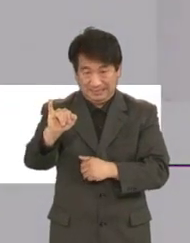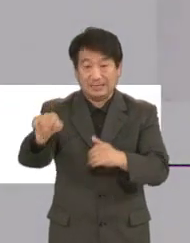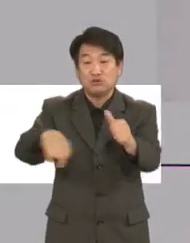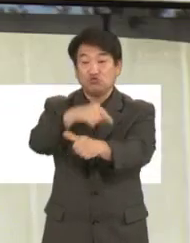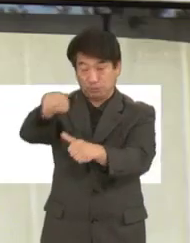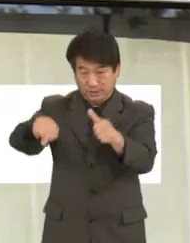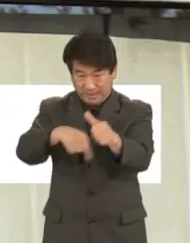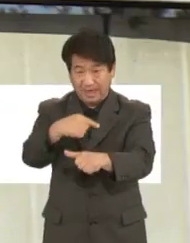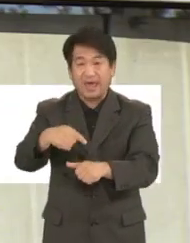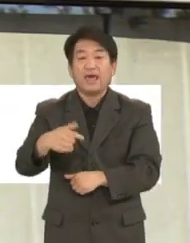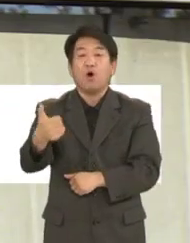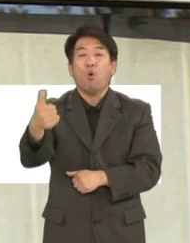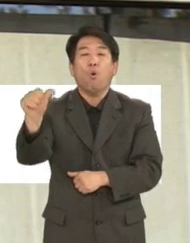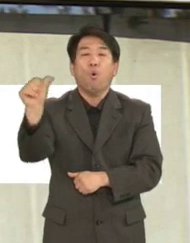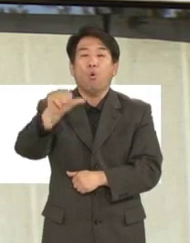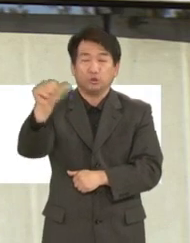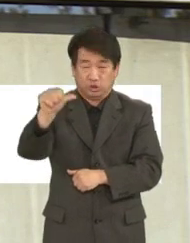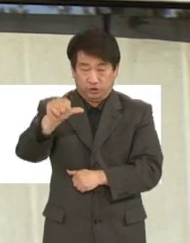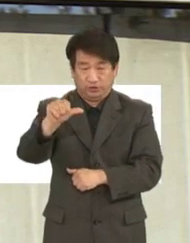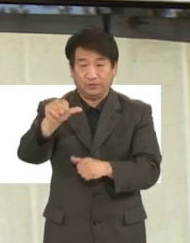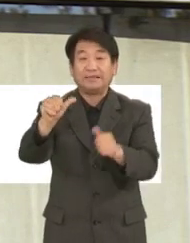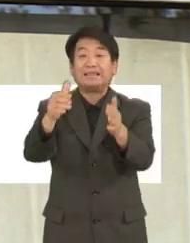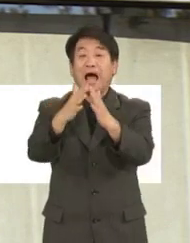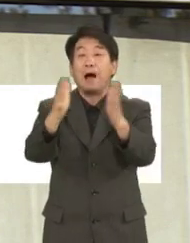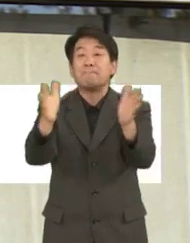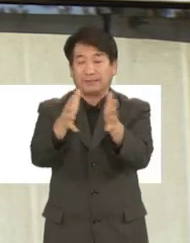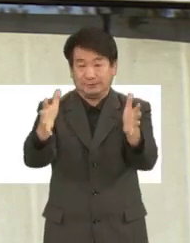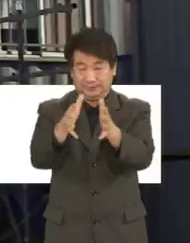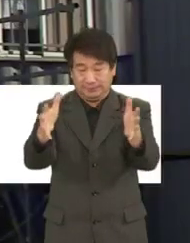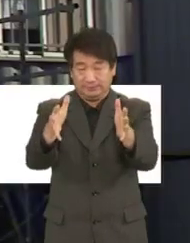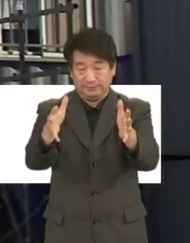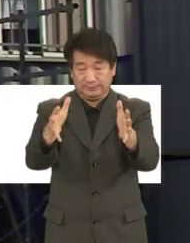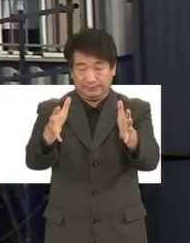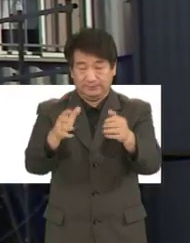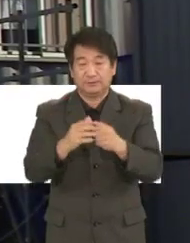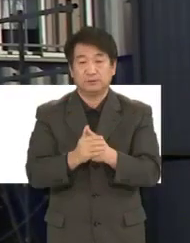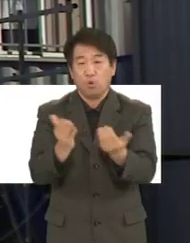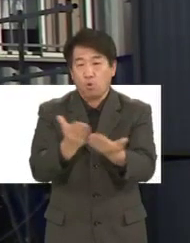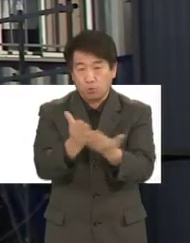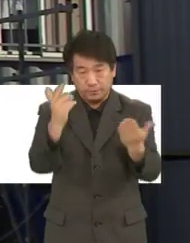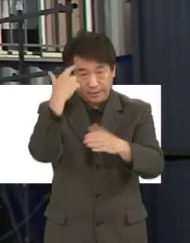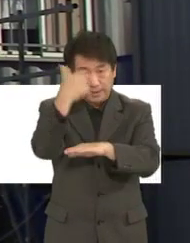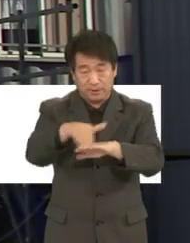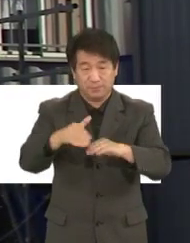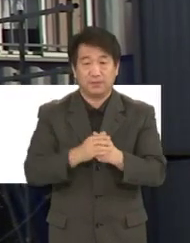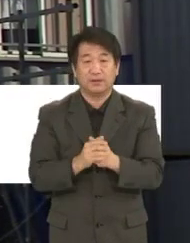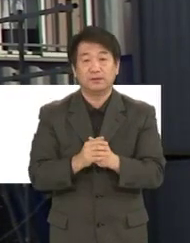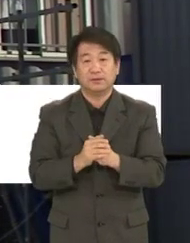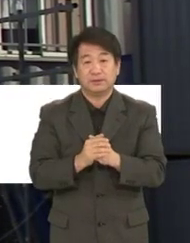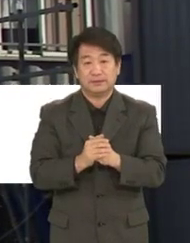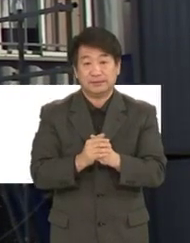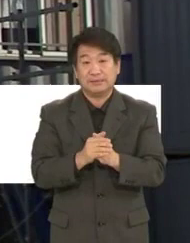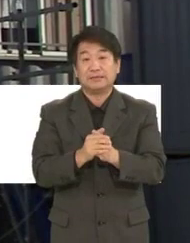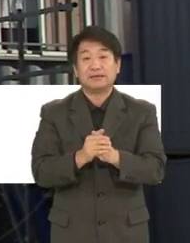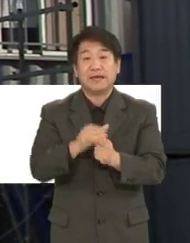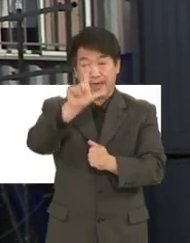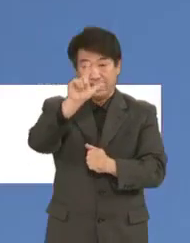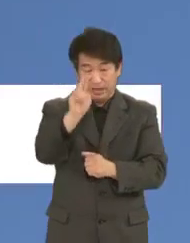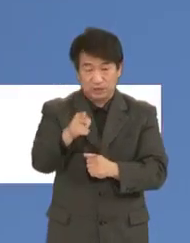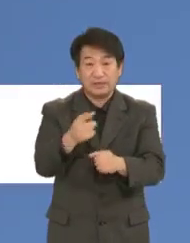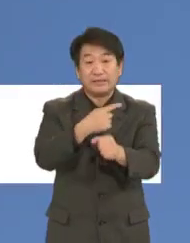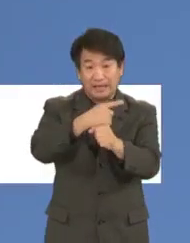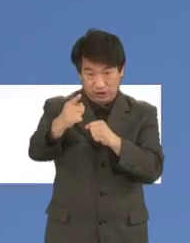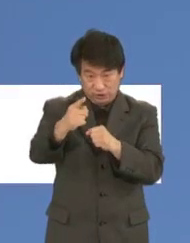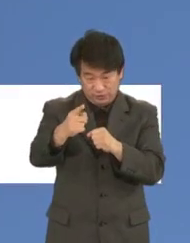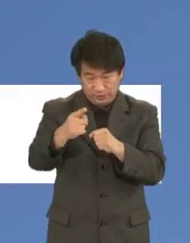보통리 이론 615,909제곱미터에 5천여 가구의 아파트가 공급됩니다 사업시행사에 lh는